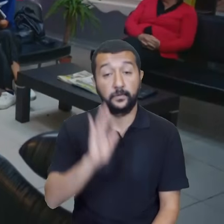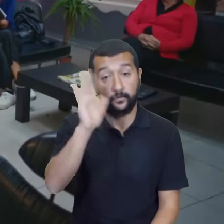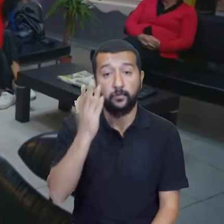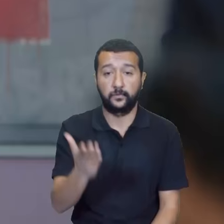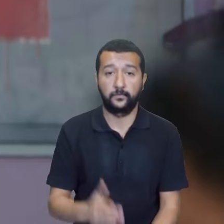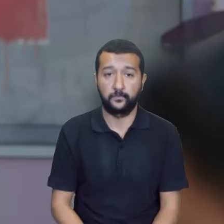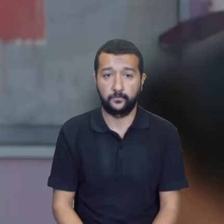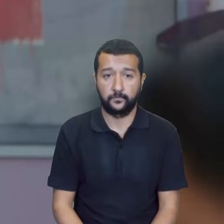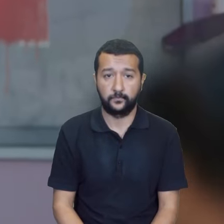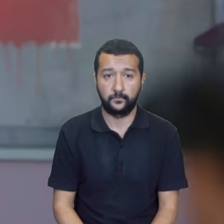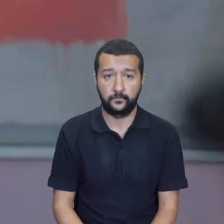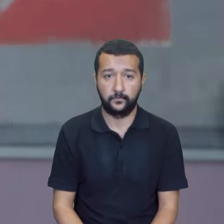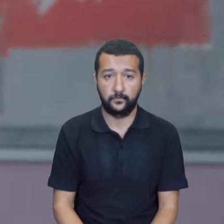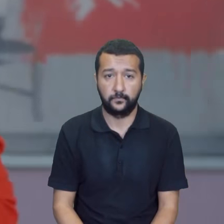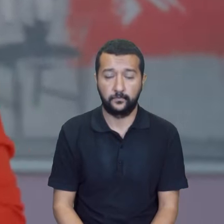bay.